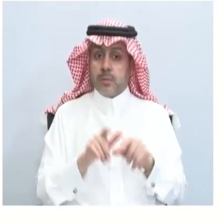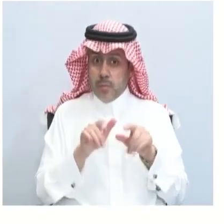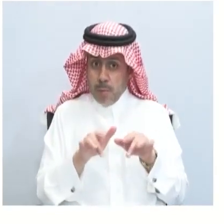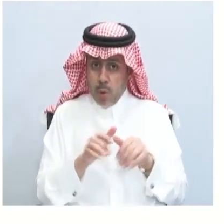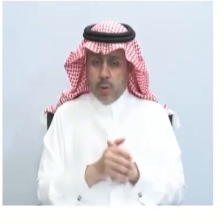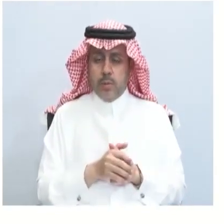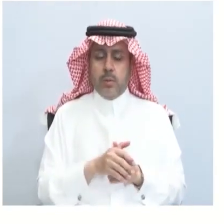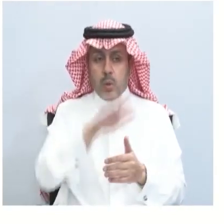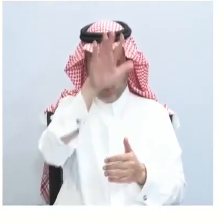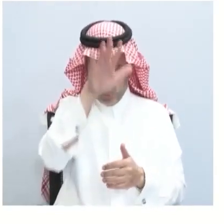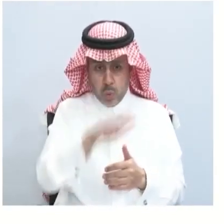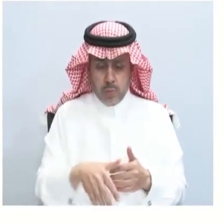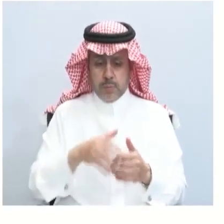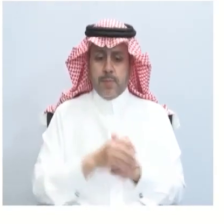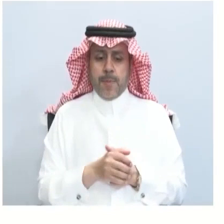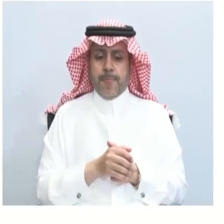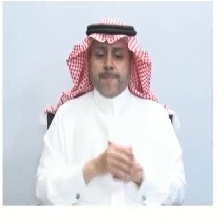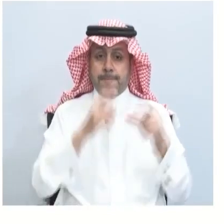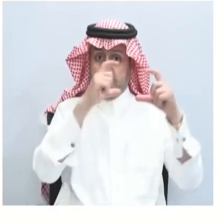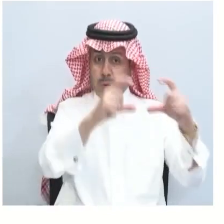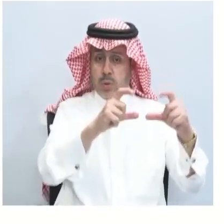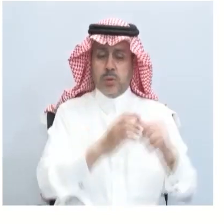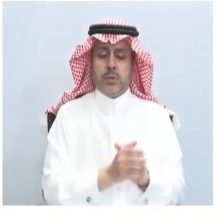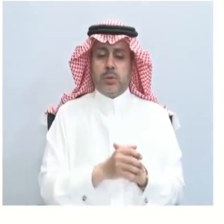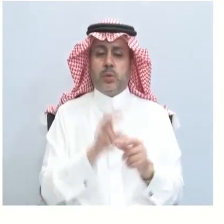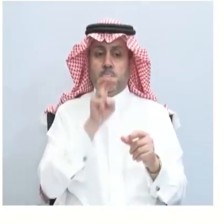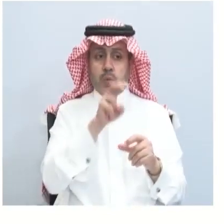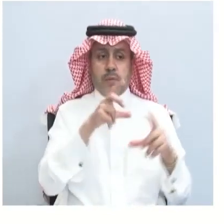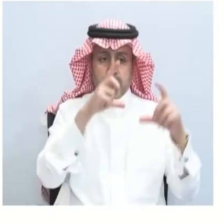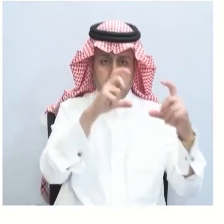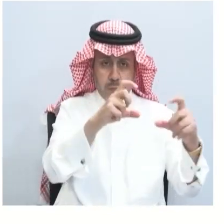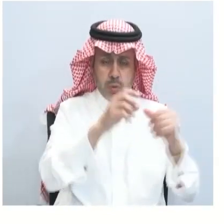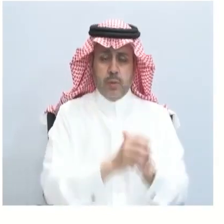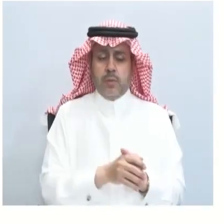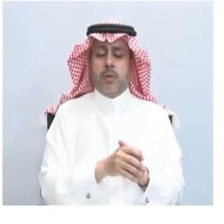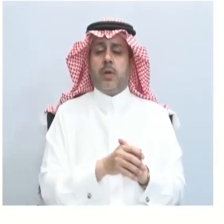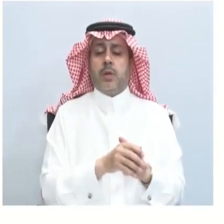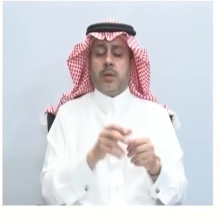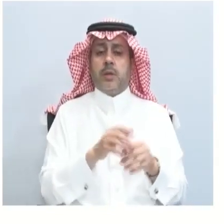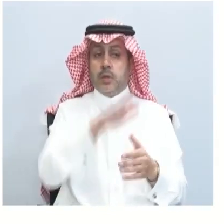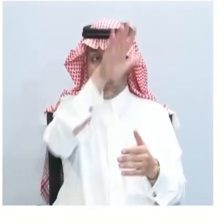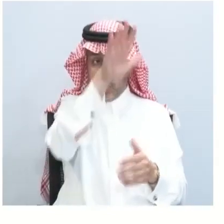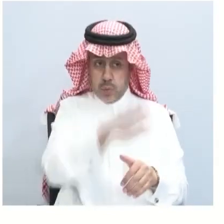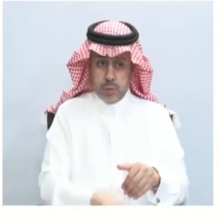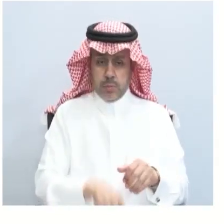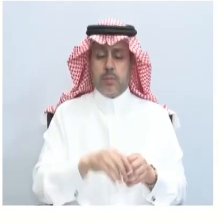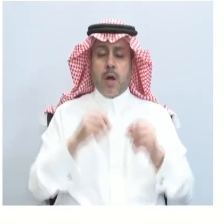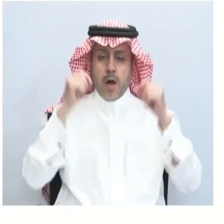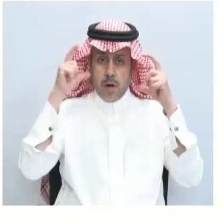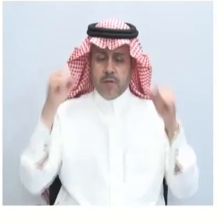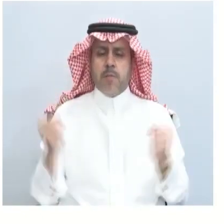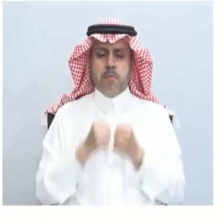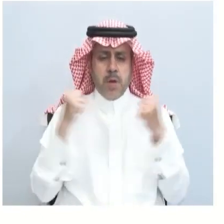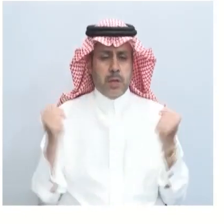الموقع وامامكم بطلاب الباركود ظاهر امامكم ففي زياره هذا الموقع يعرف ما عنيت به